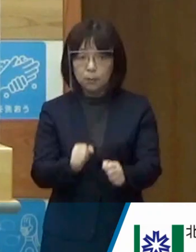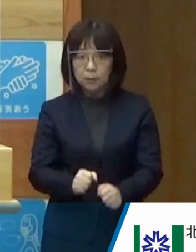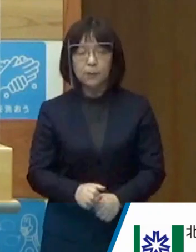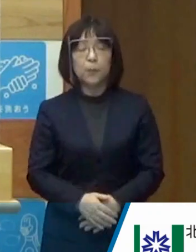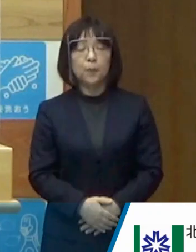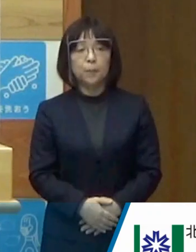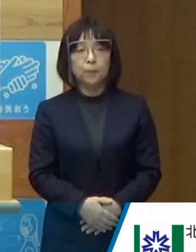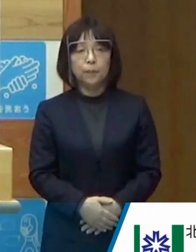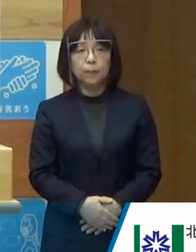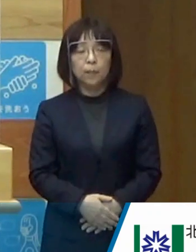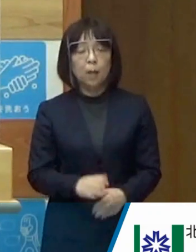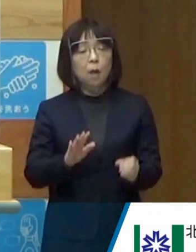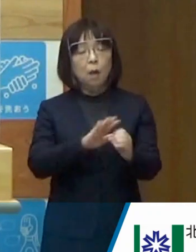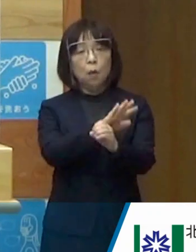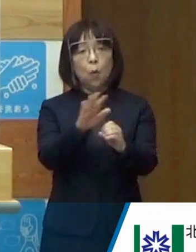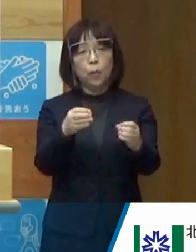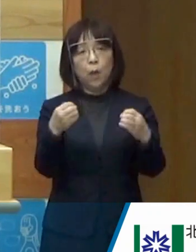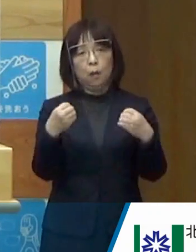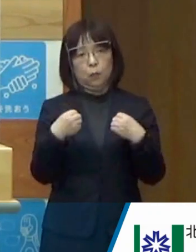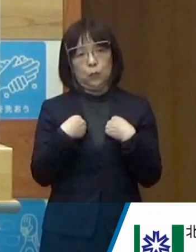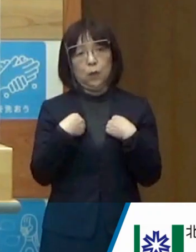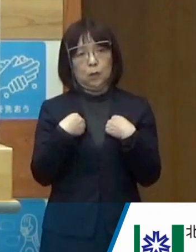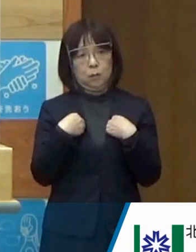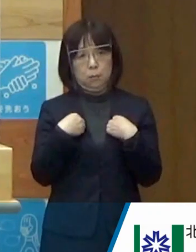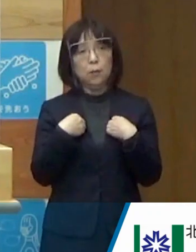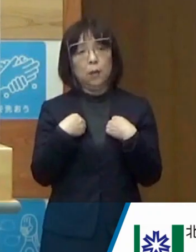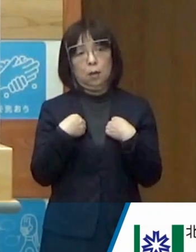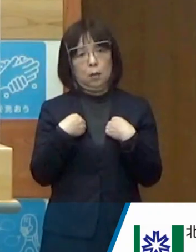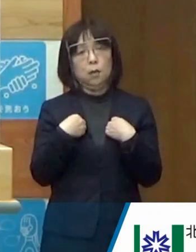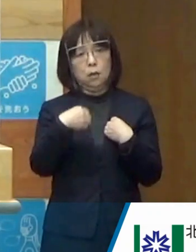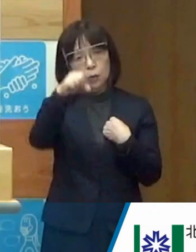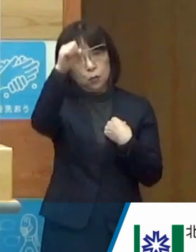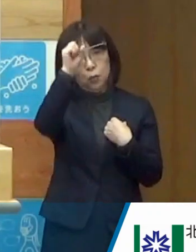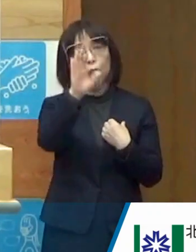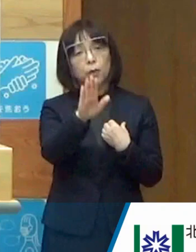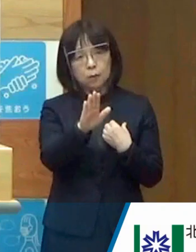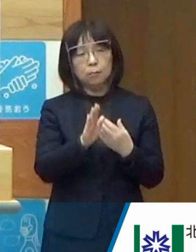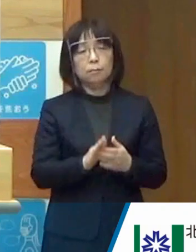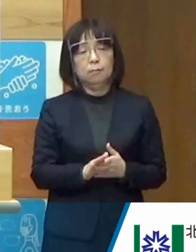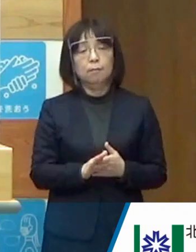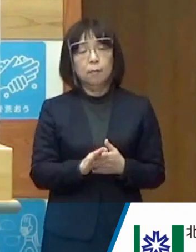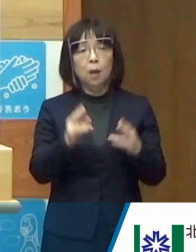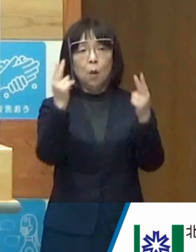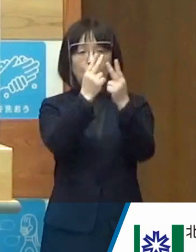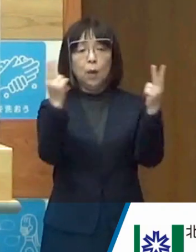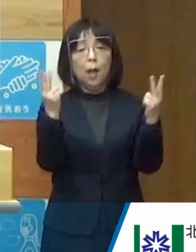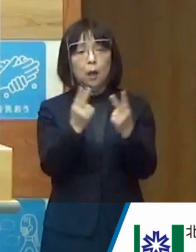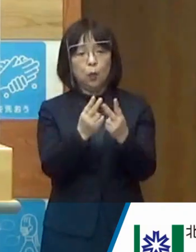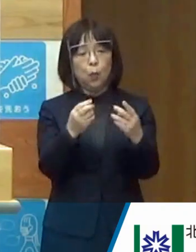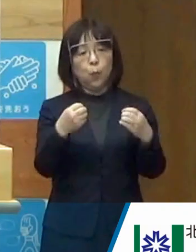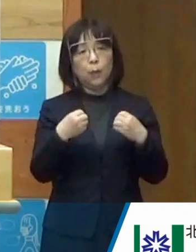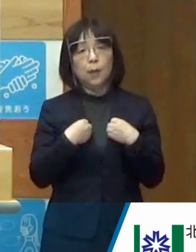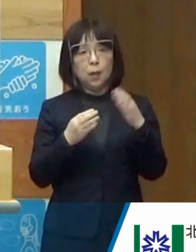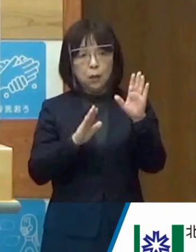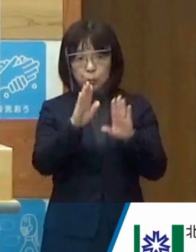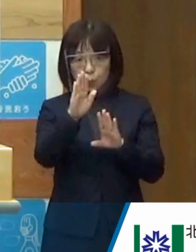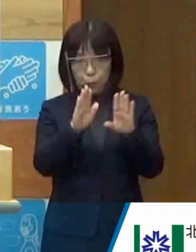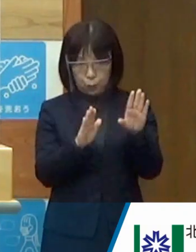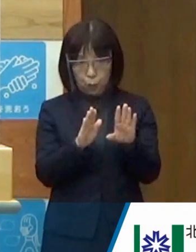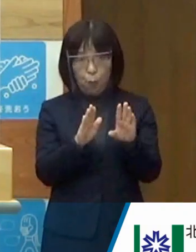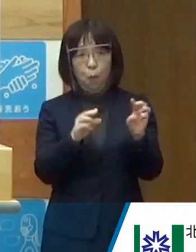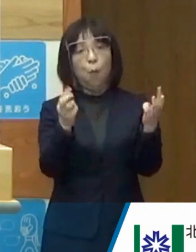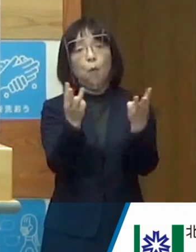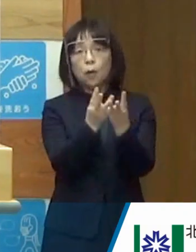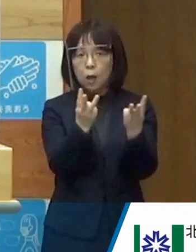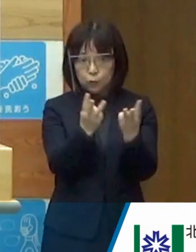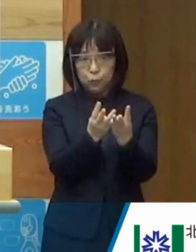。新型コロナウイルス感染症についてであります。まず道内の感染状況、新規感染者